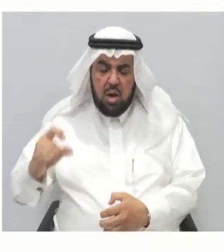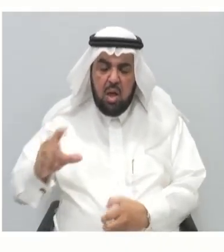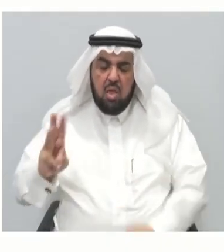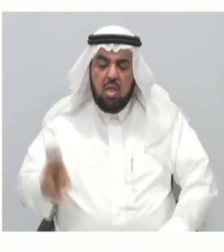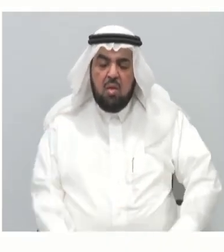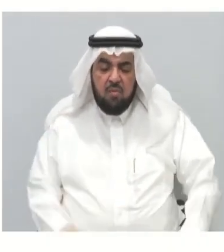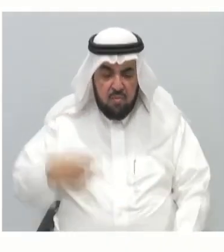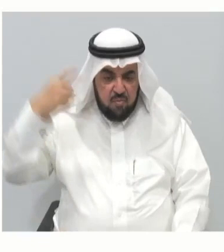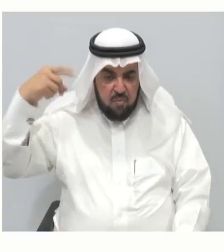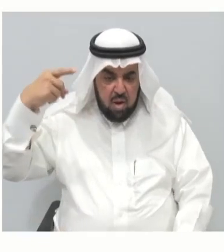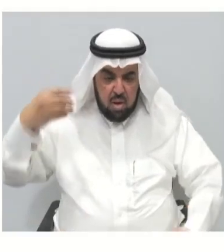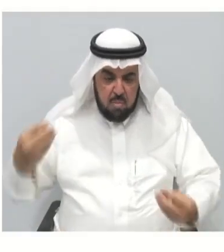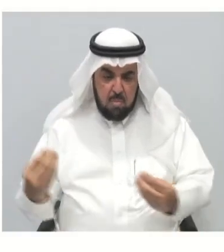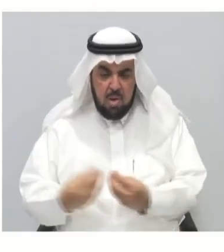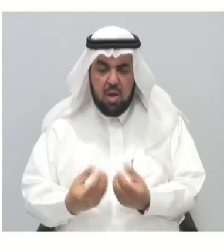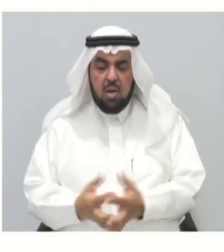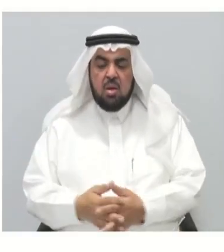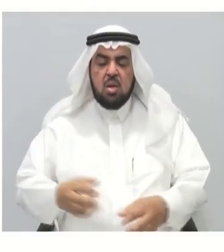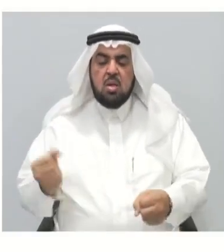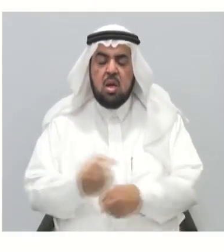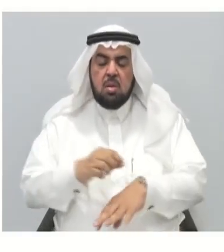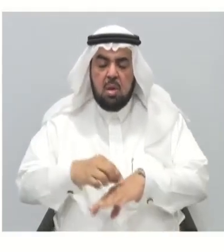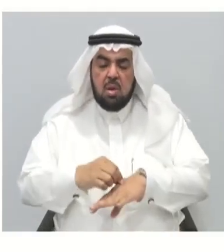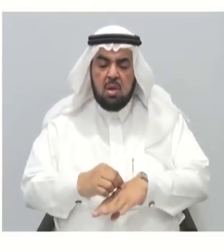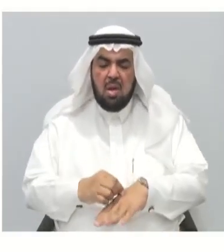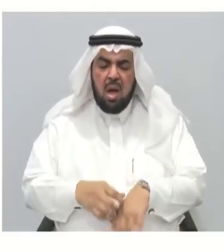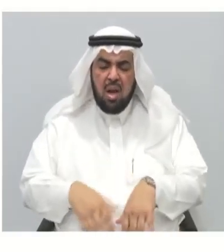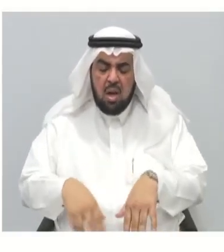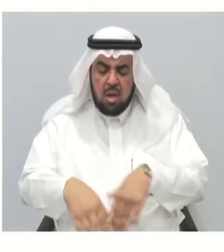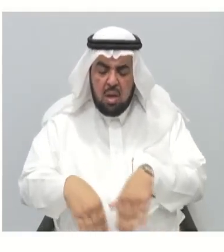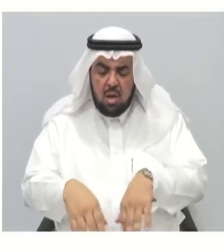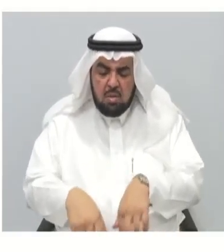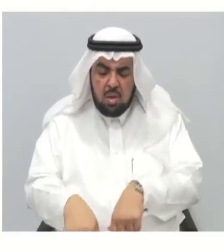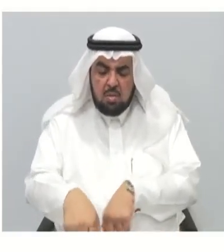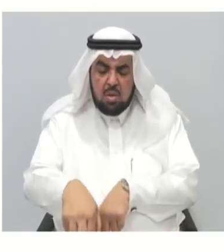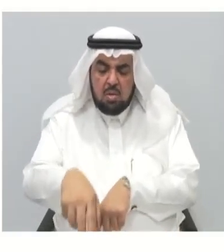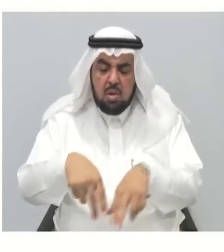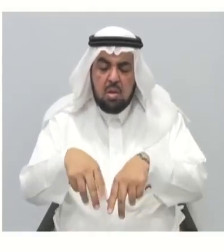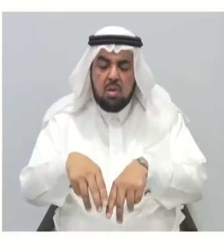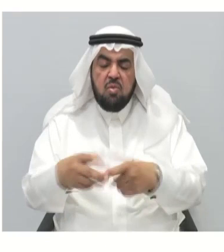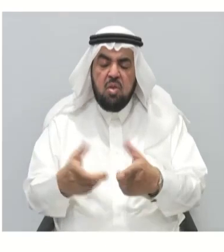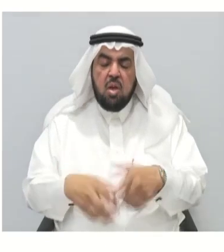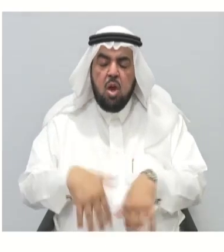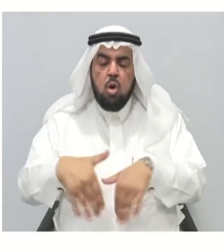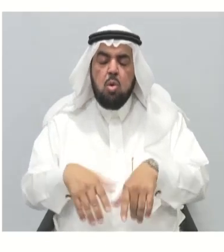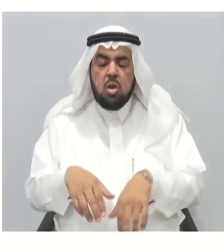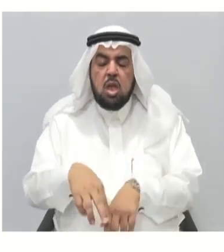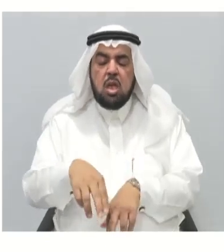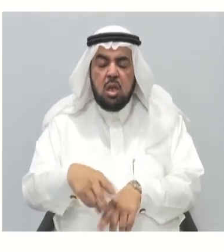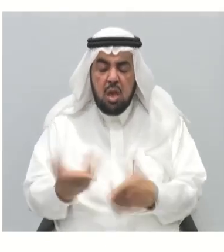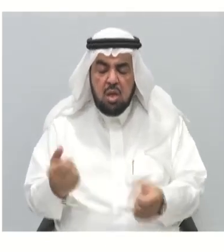طيب فكر معي يستخدم الانسان اقدامه للتحرك فماذا يستخدم الروبوت